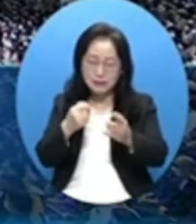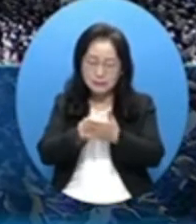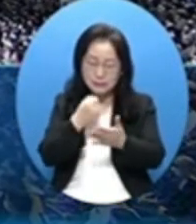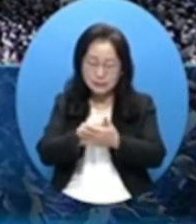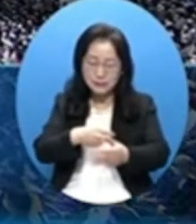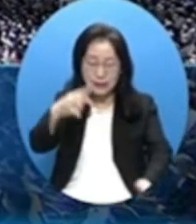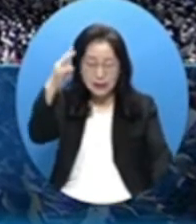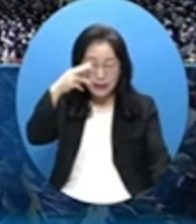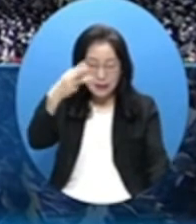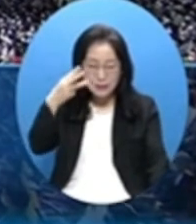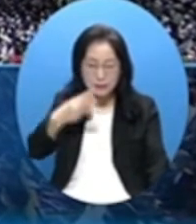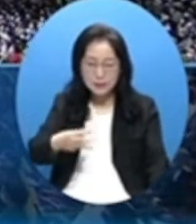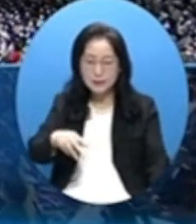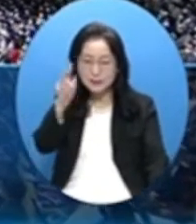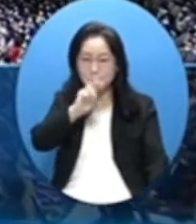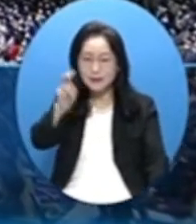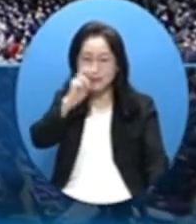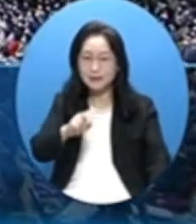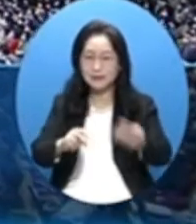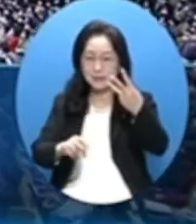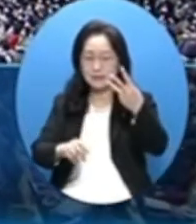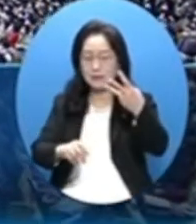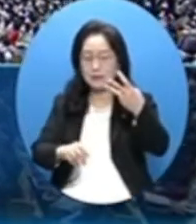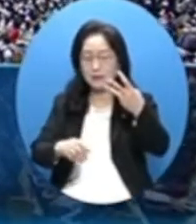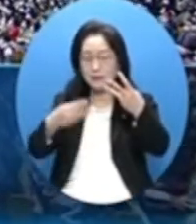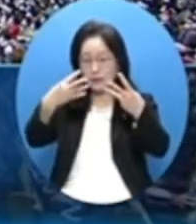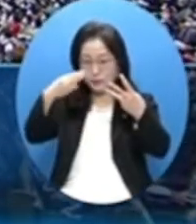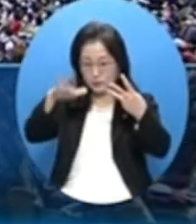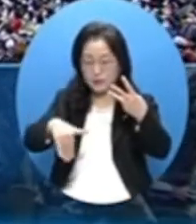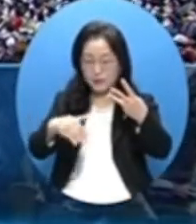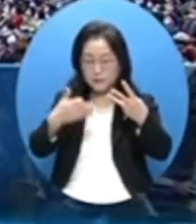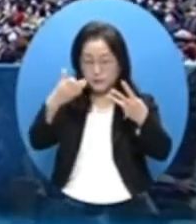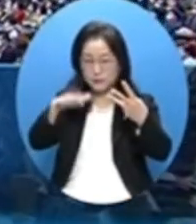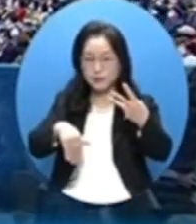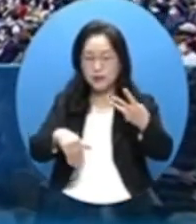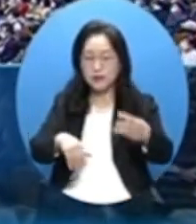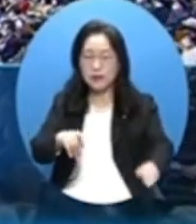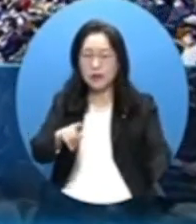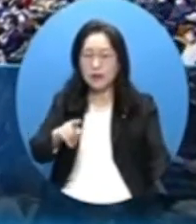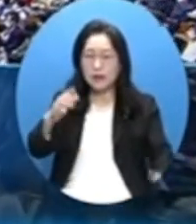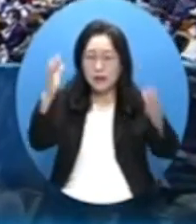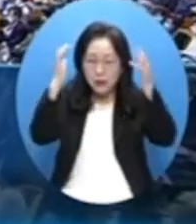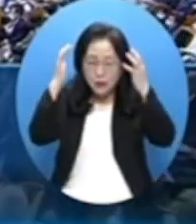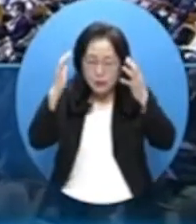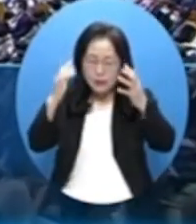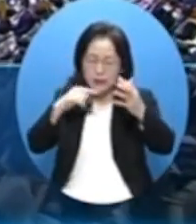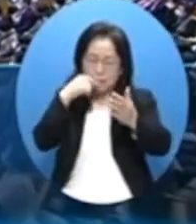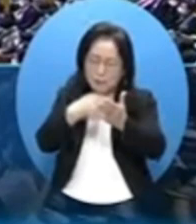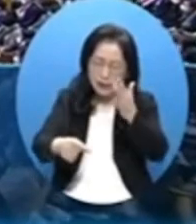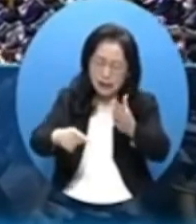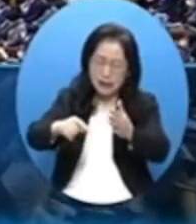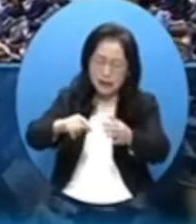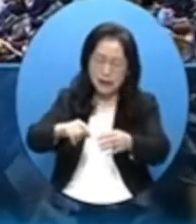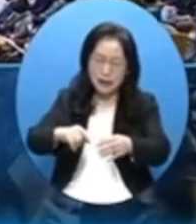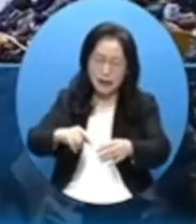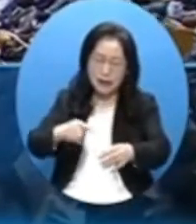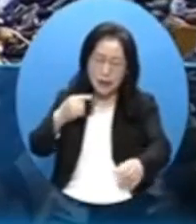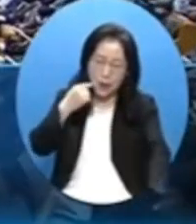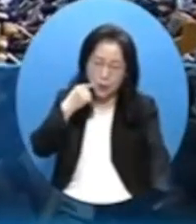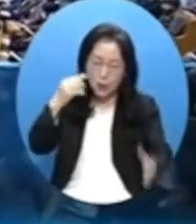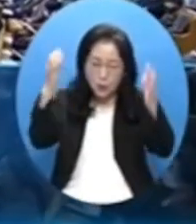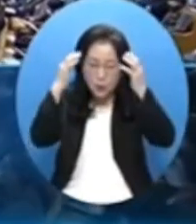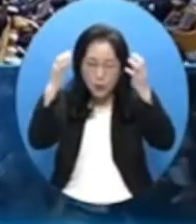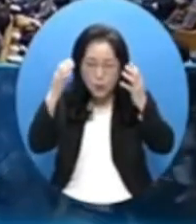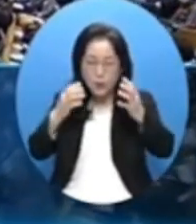3장 19절 20절 22절입니다 내 고초와 재난꽃 쑥과 담즙을 기억하셔서 내 마음이